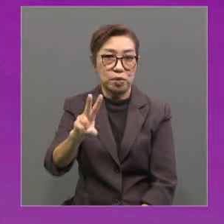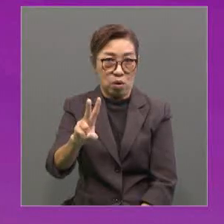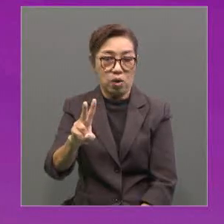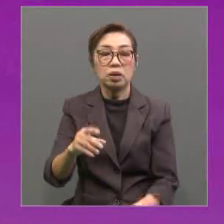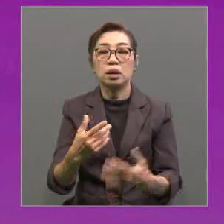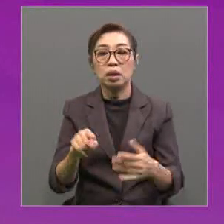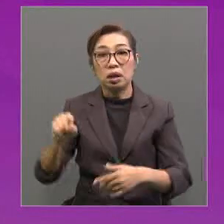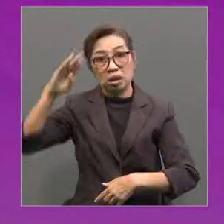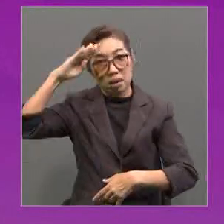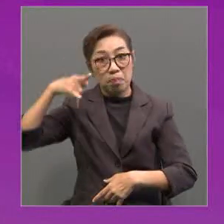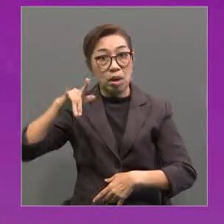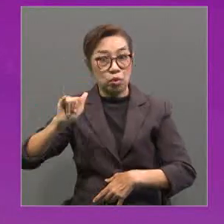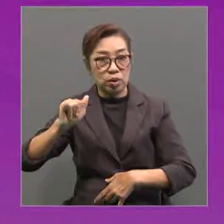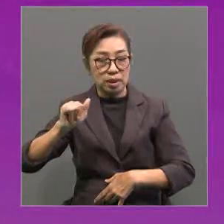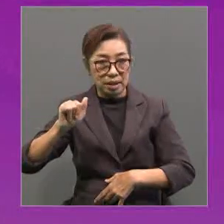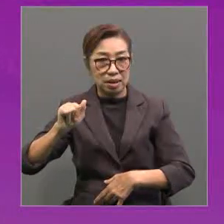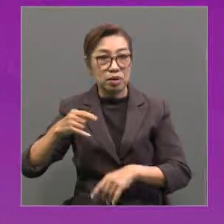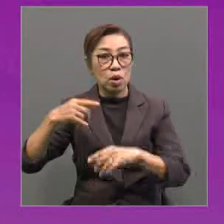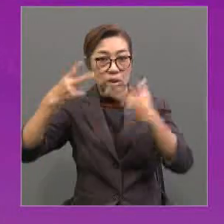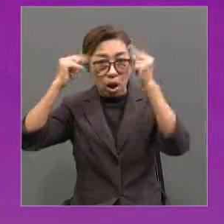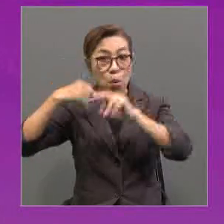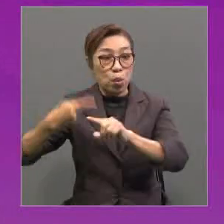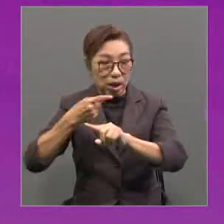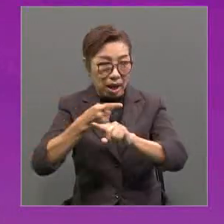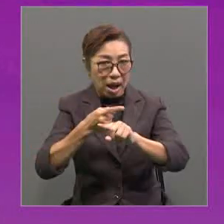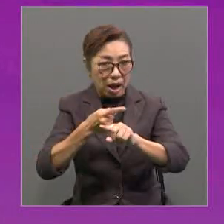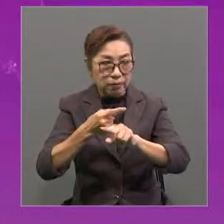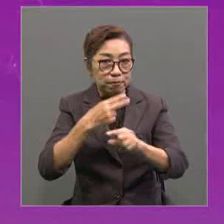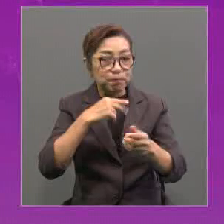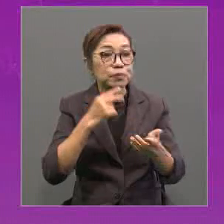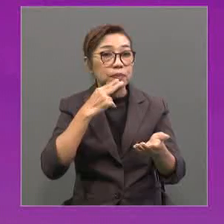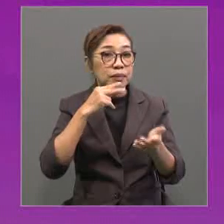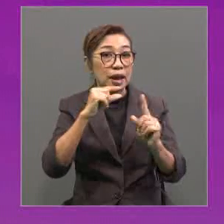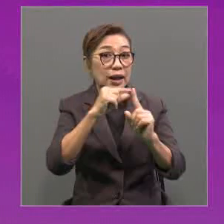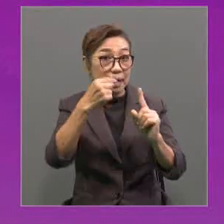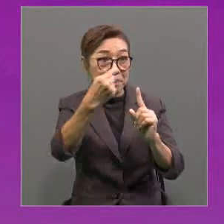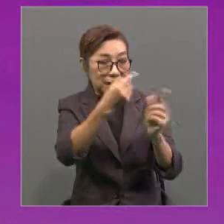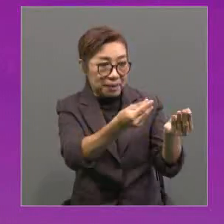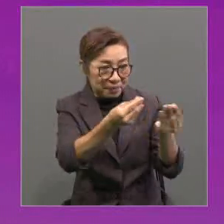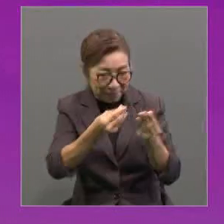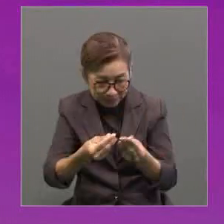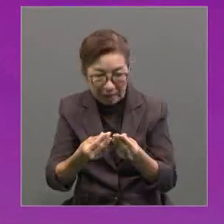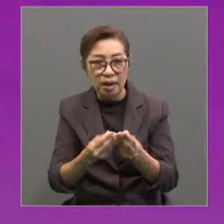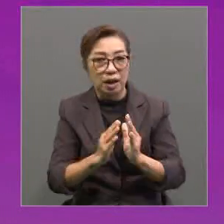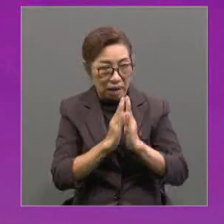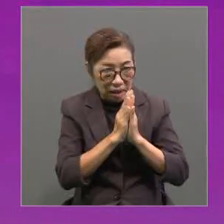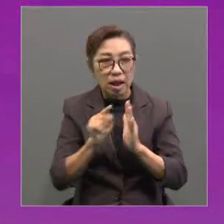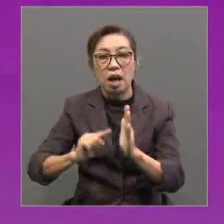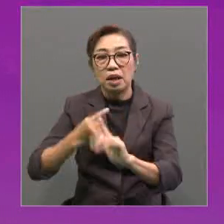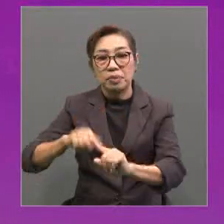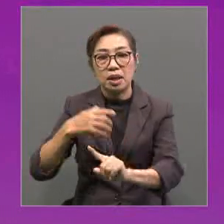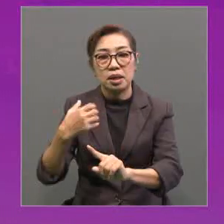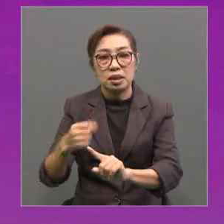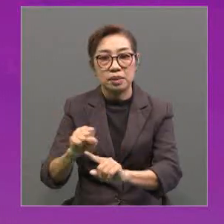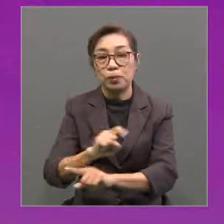โดยพลเอกประยุทธ์จันทร์โอชารักษาการนายกรัฐมนตรีเป็นผู้รับสนองพระบรมราชโองการมีผลตั้งแต่วันที่ 1ตุลาคม